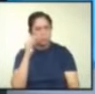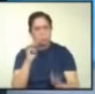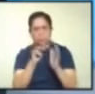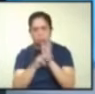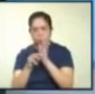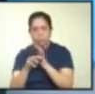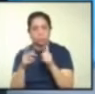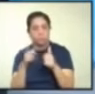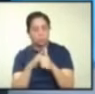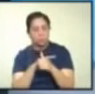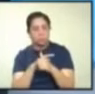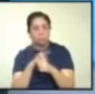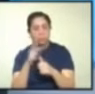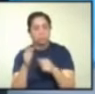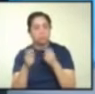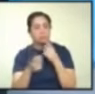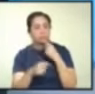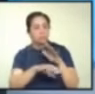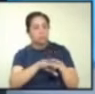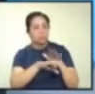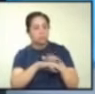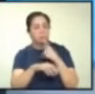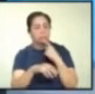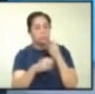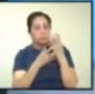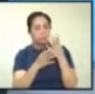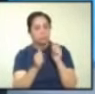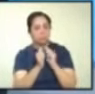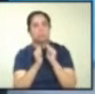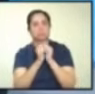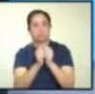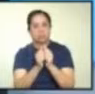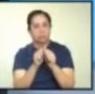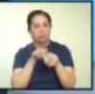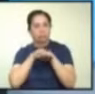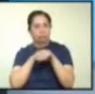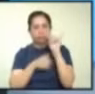massacre? Una po, ang bili niya sa pamilya at mga kakilala ay kasama siya sa